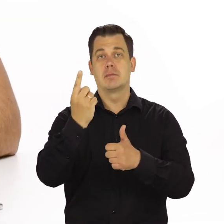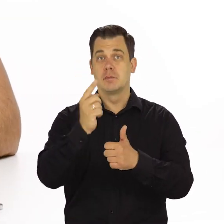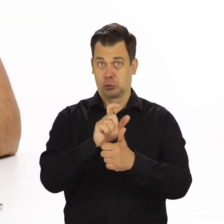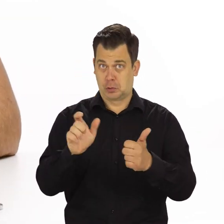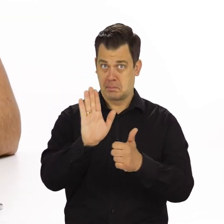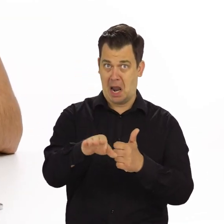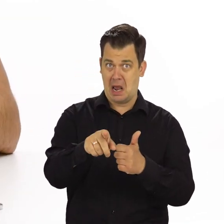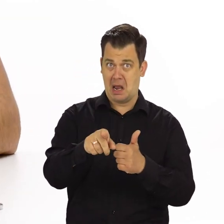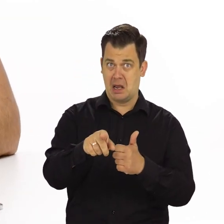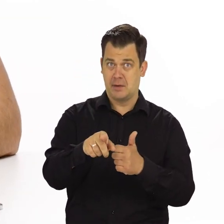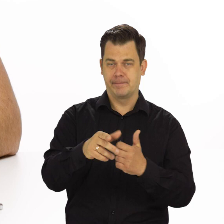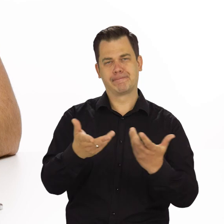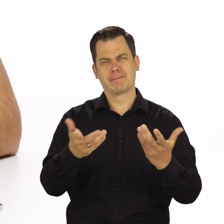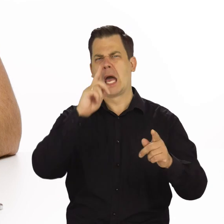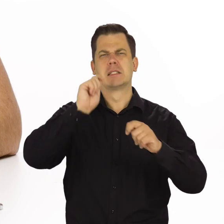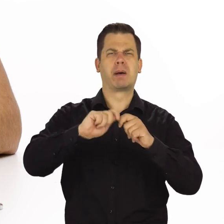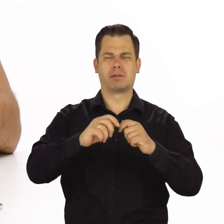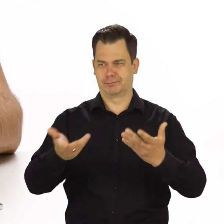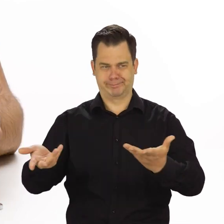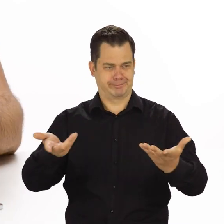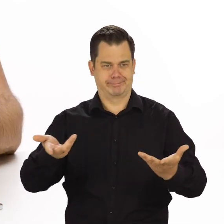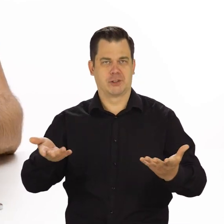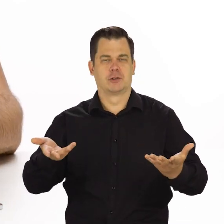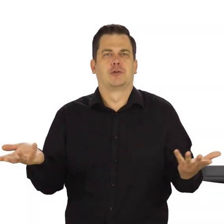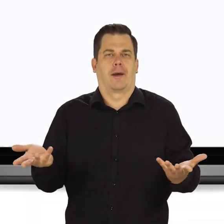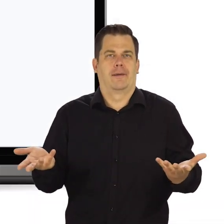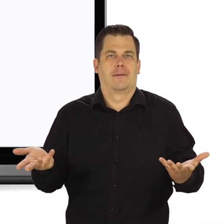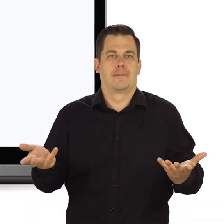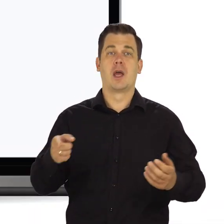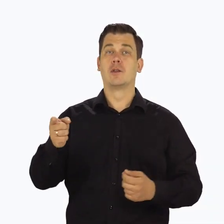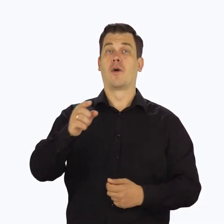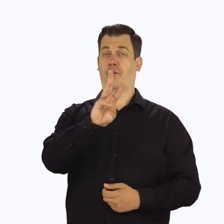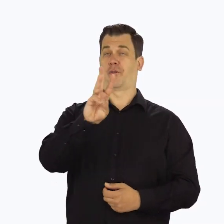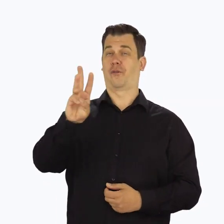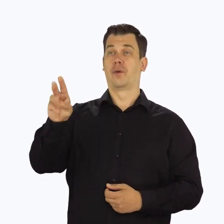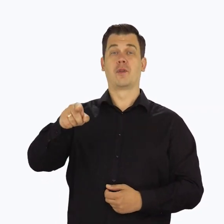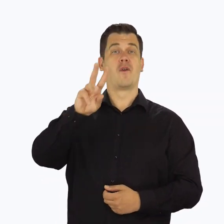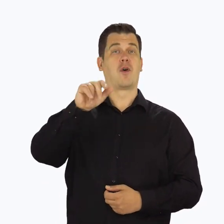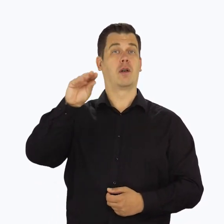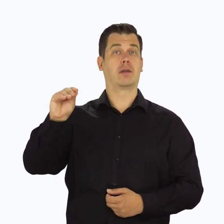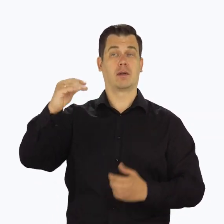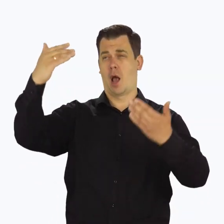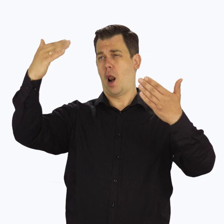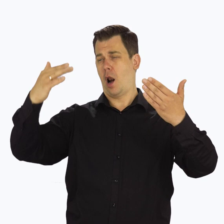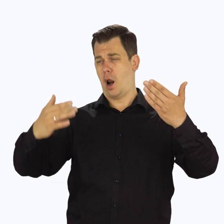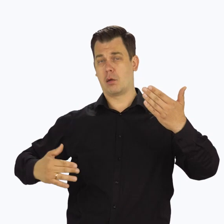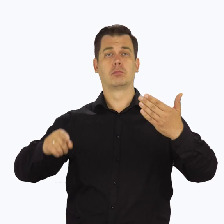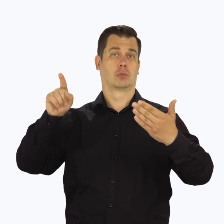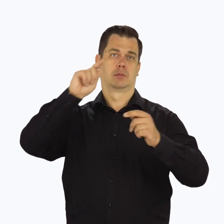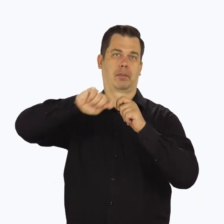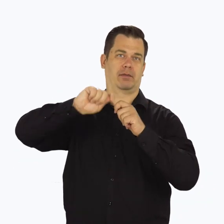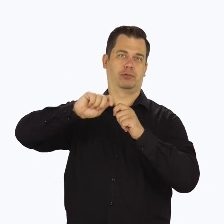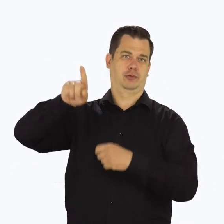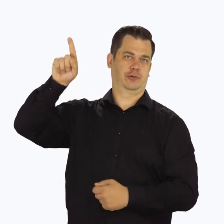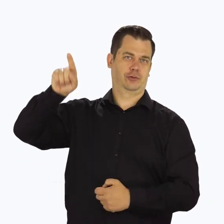jedno pytanie. Czy spełniasz ten warunki? Jak to sprawdzić? Listę telefonów, które obsługuje Voltę, znajdziesz